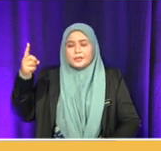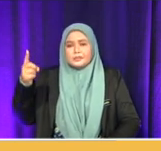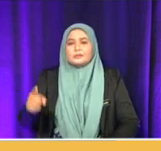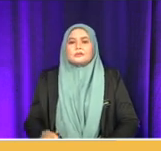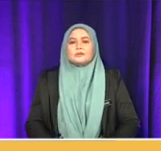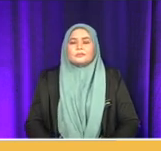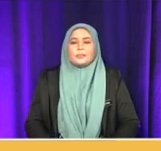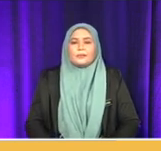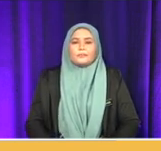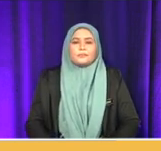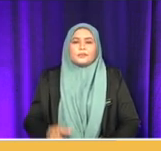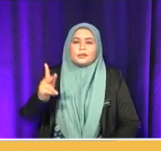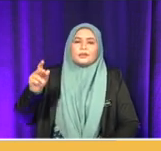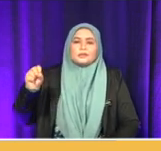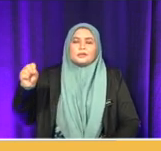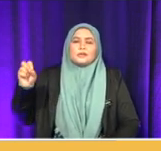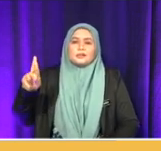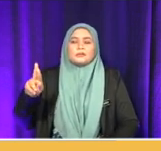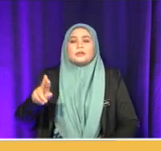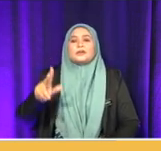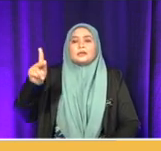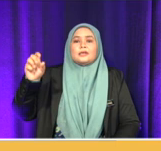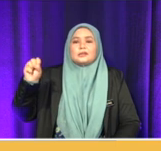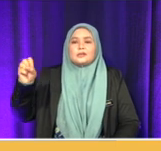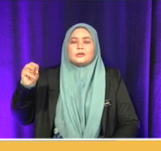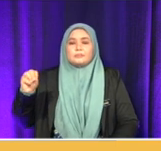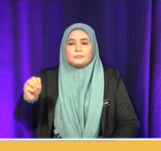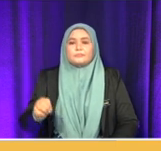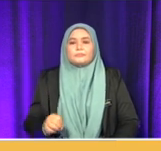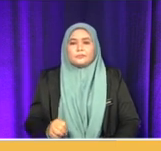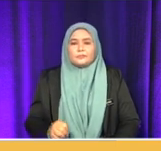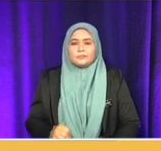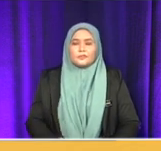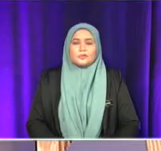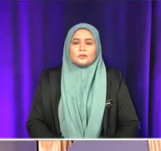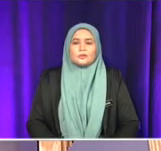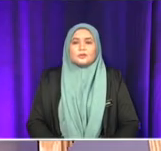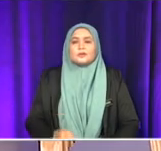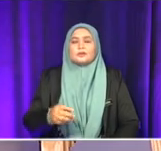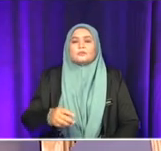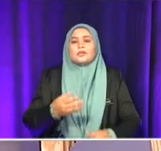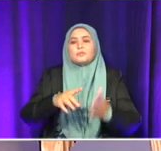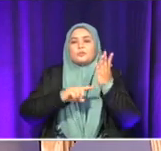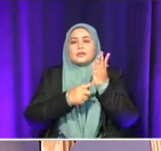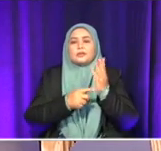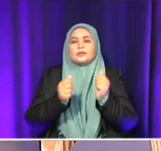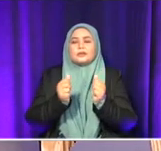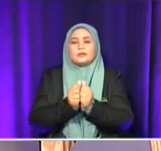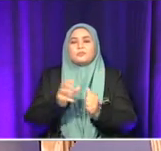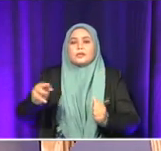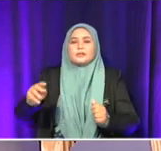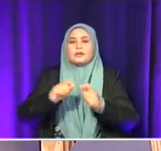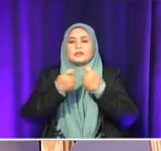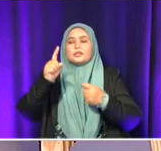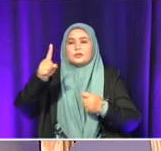oke itu qssa yang kedua adalah kssm kurikuler standart Sekolah Menengah yaitu telah memulai dengan murid tingkatan